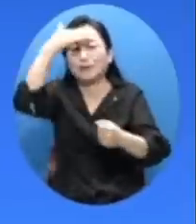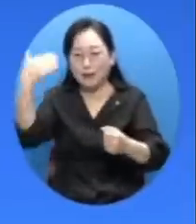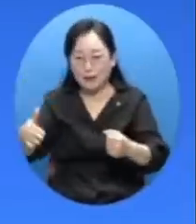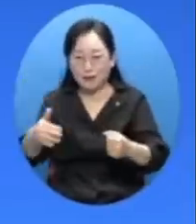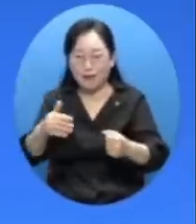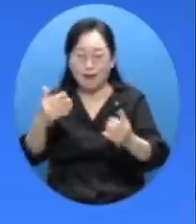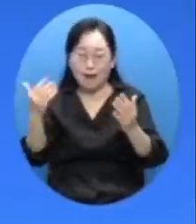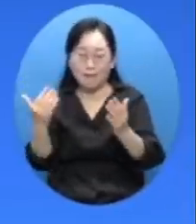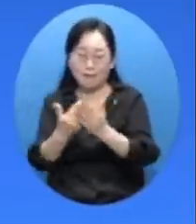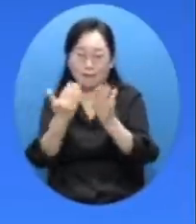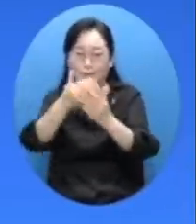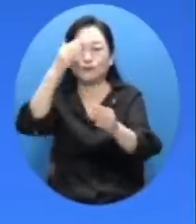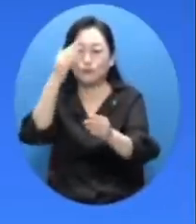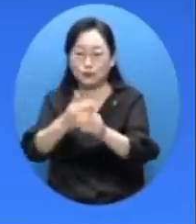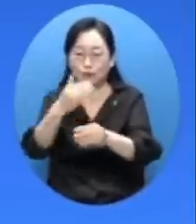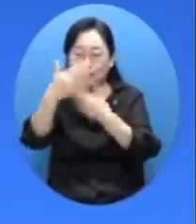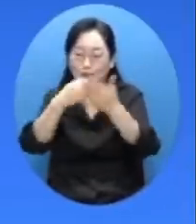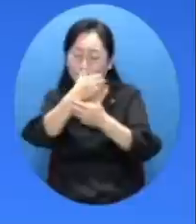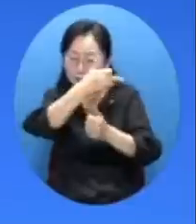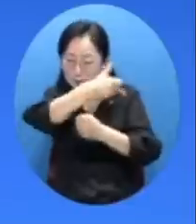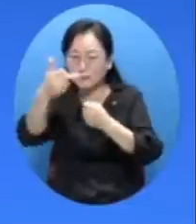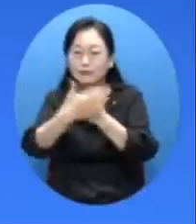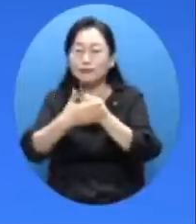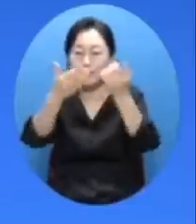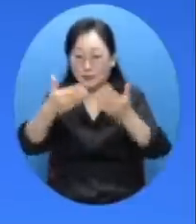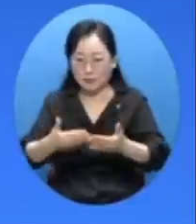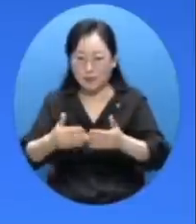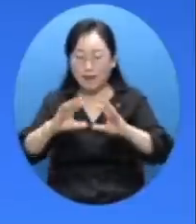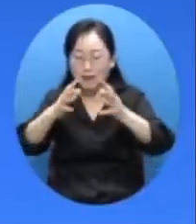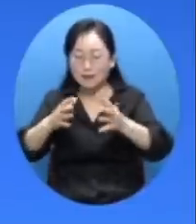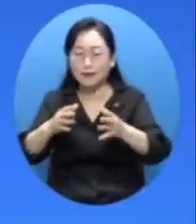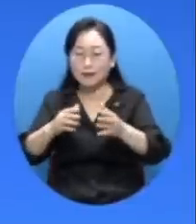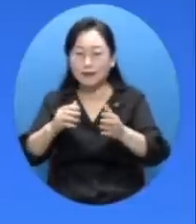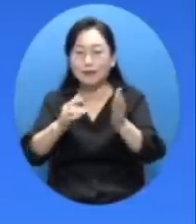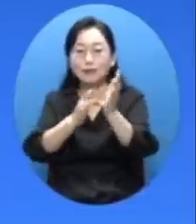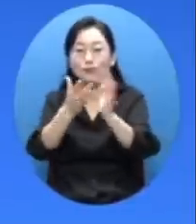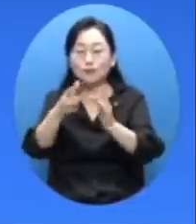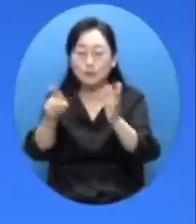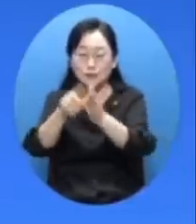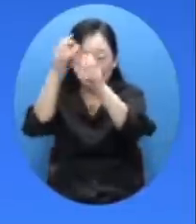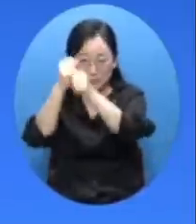임하고 있습니다. 일생 살아온 동안 주님만 믿고 자원하는 여러분 모두 되기를 바랍니다.